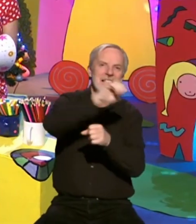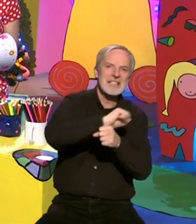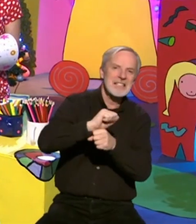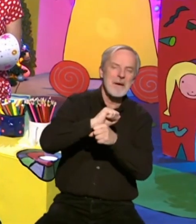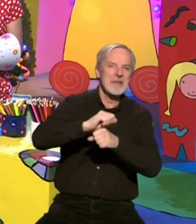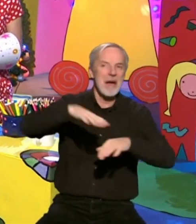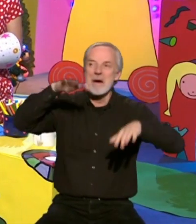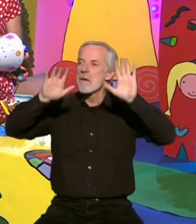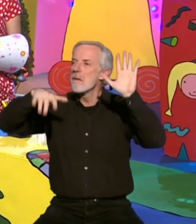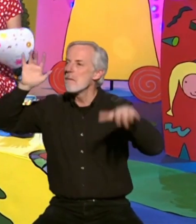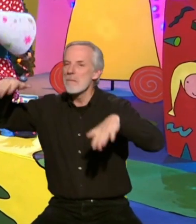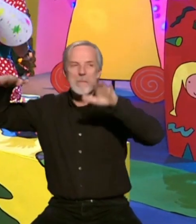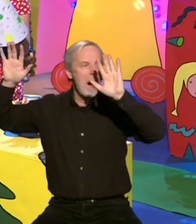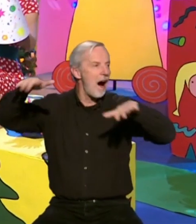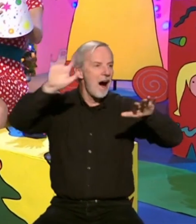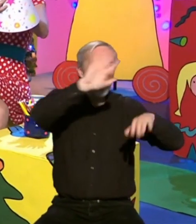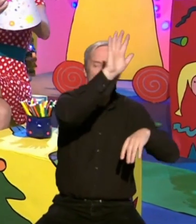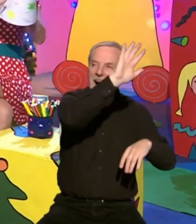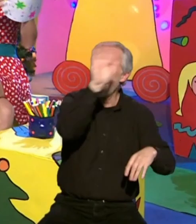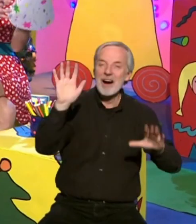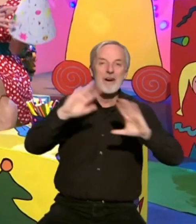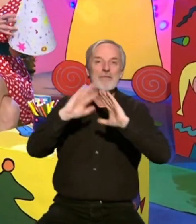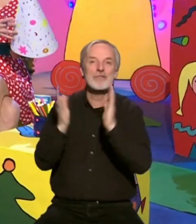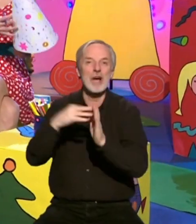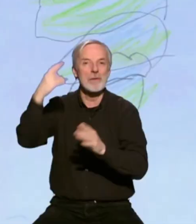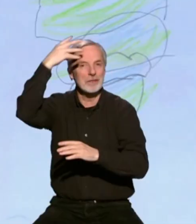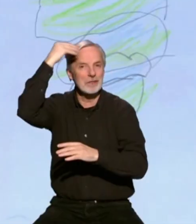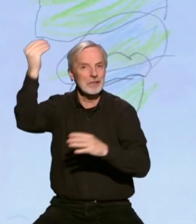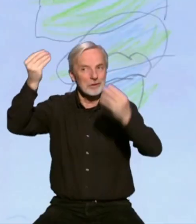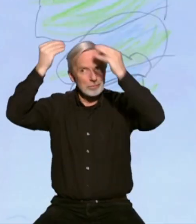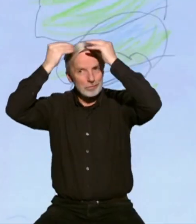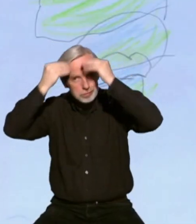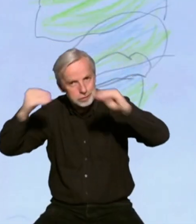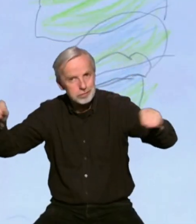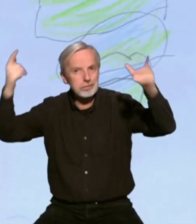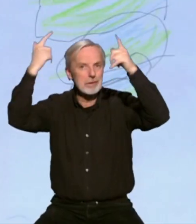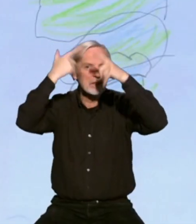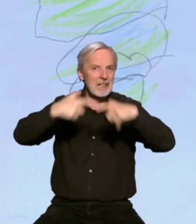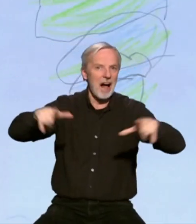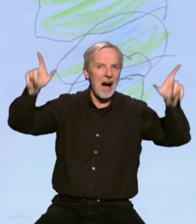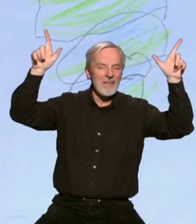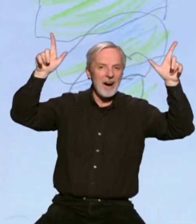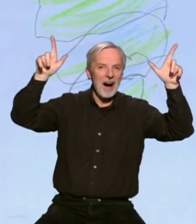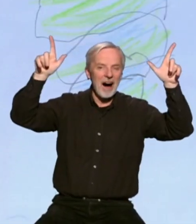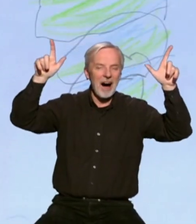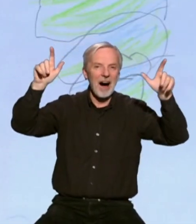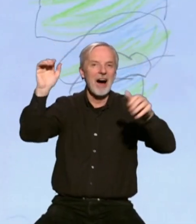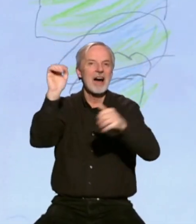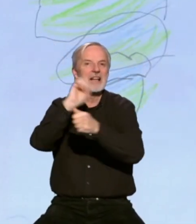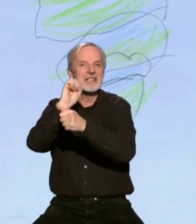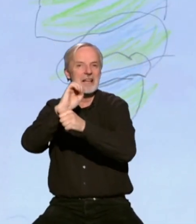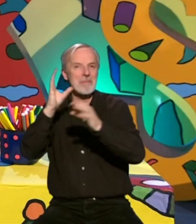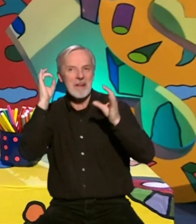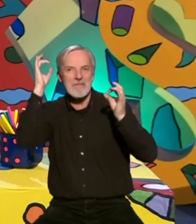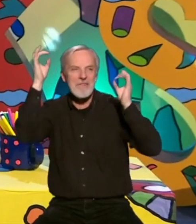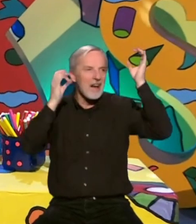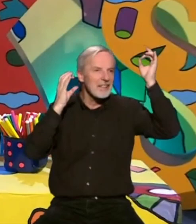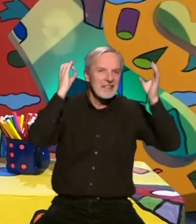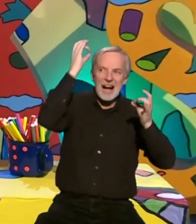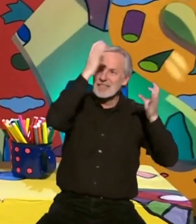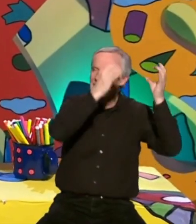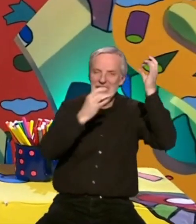všem skřítkům sláva, ding dong, fanfár je mává,